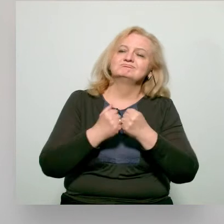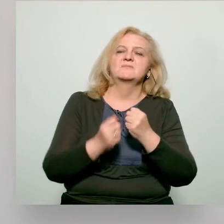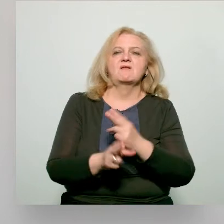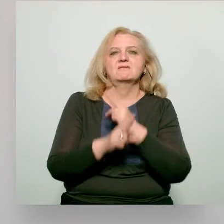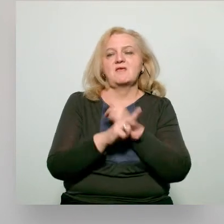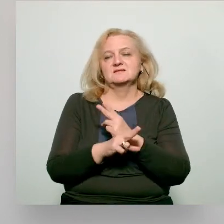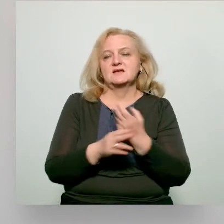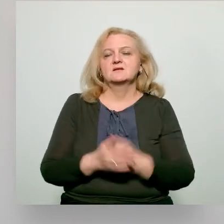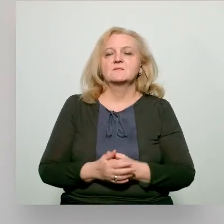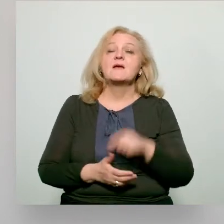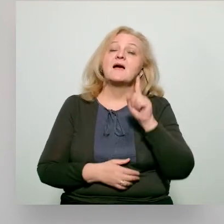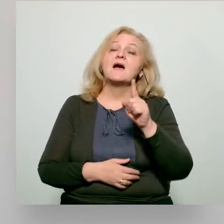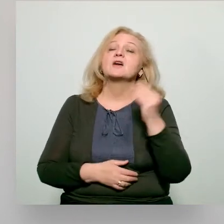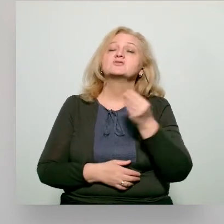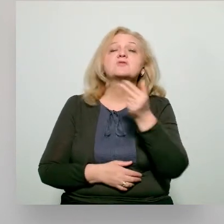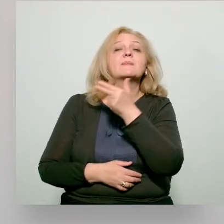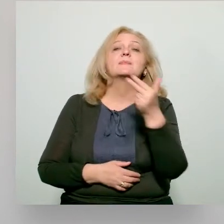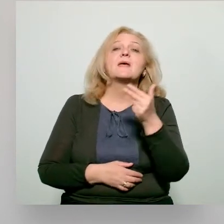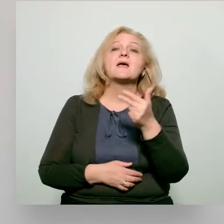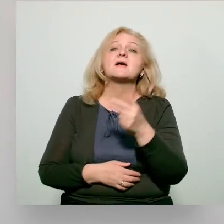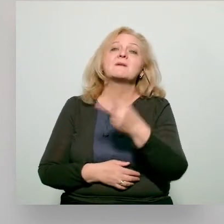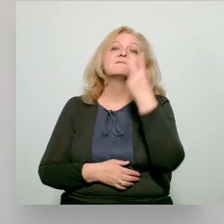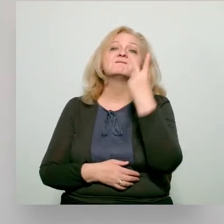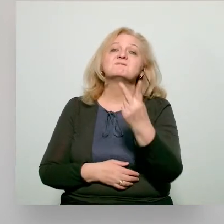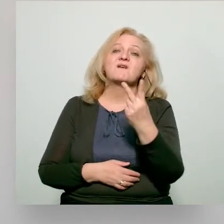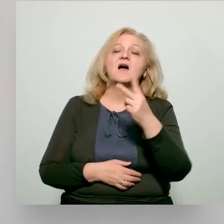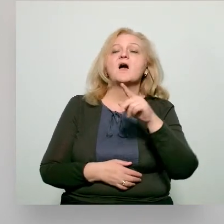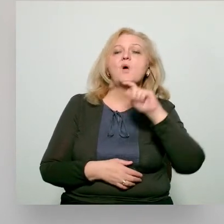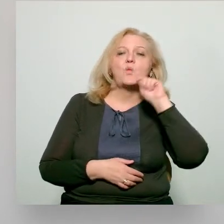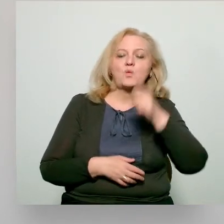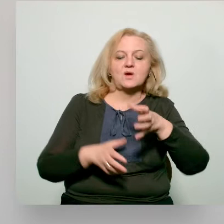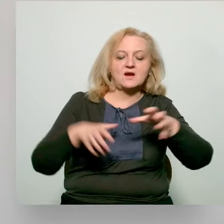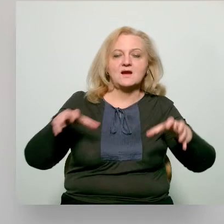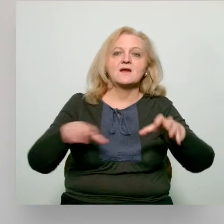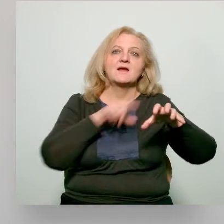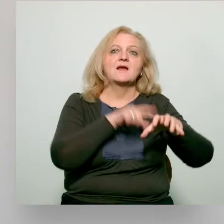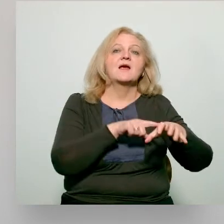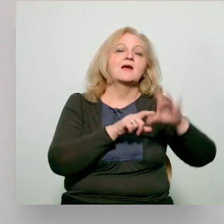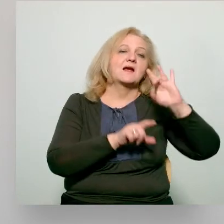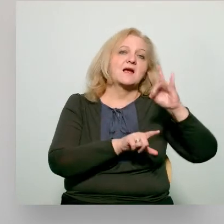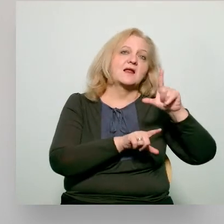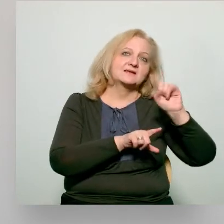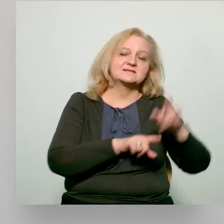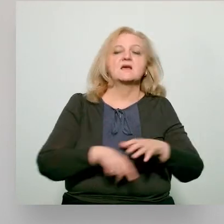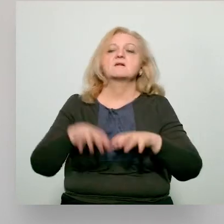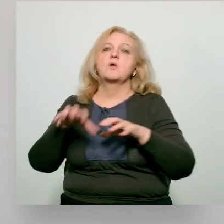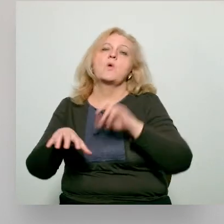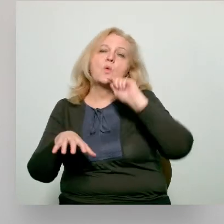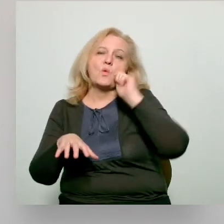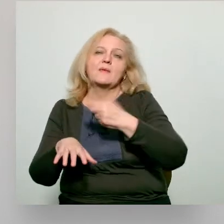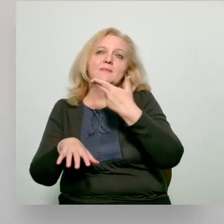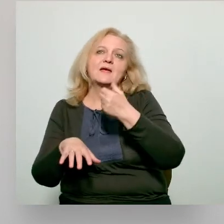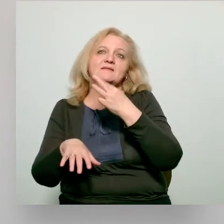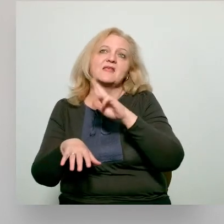dwóch Ukrain w sensie Galicja, Kondra, Ukraina Naddnieprzańska. Jest to koncepcja dla mnie trudna